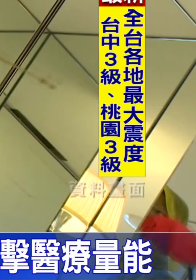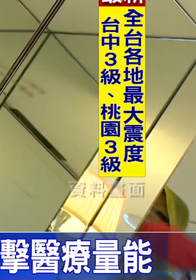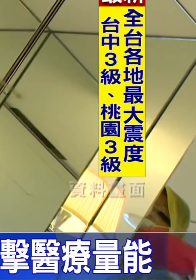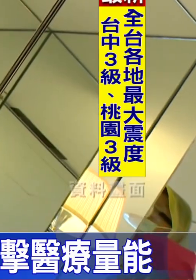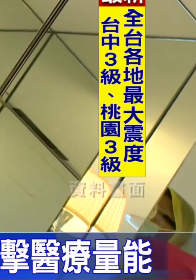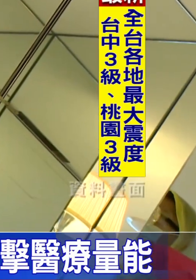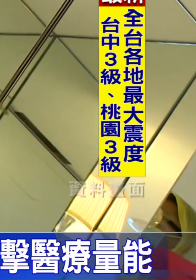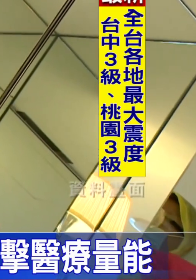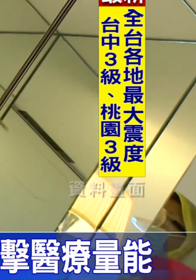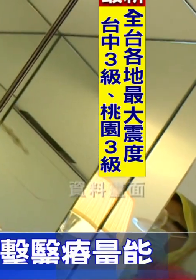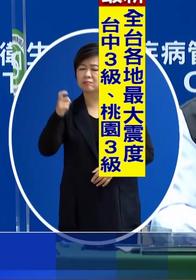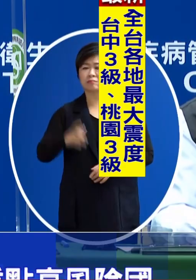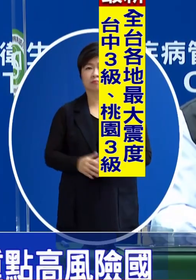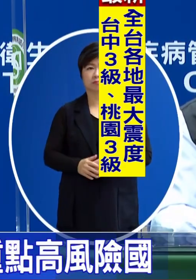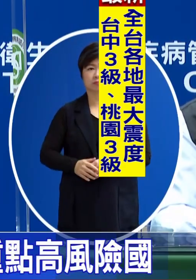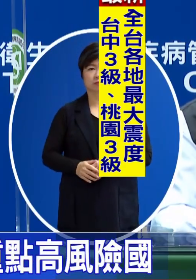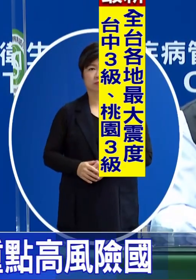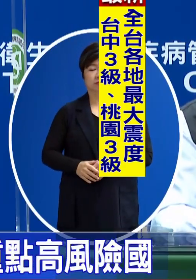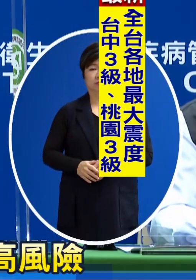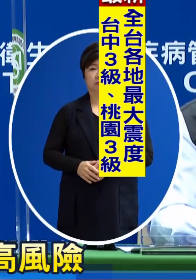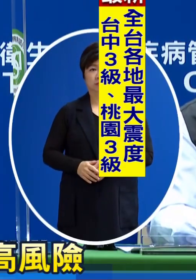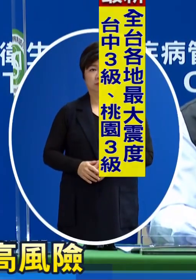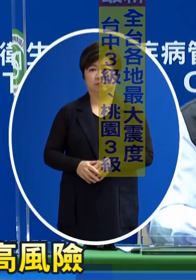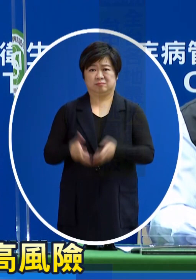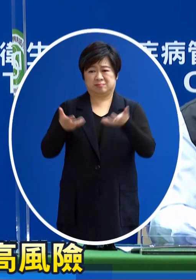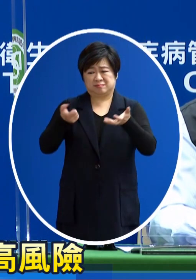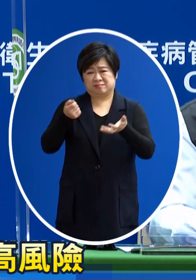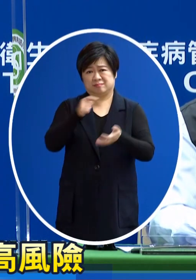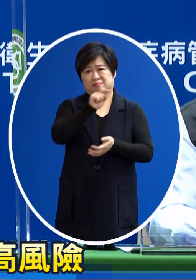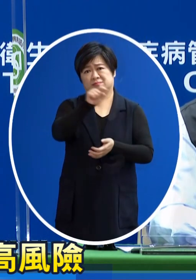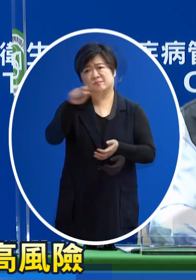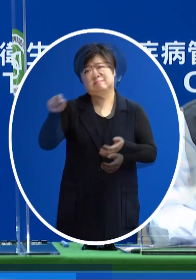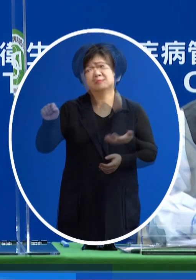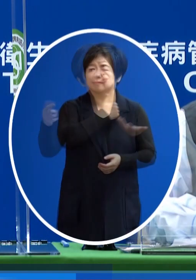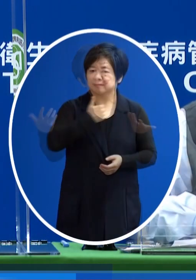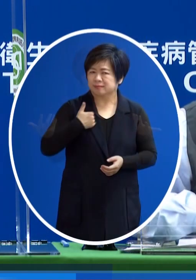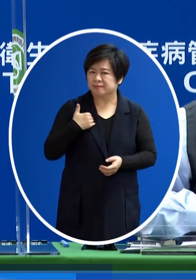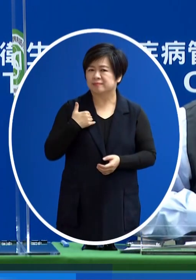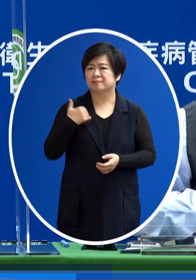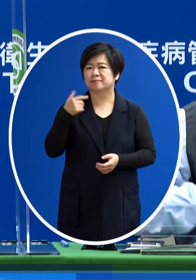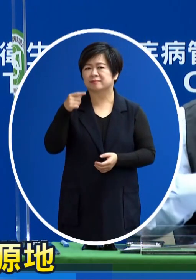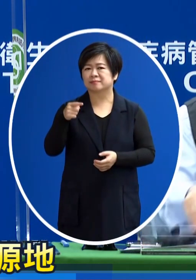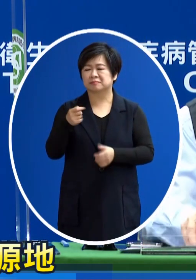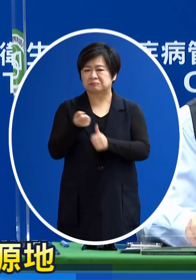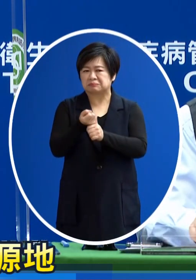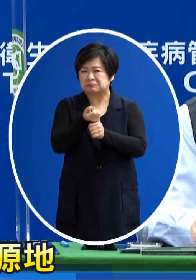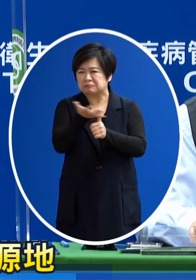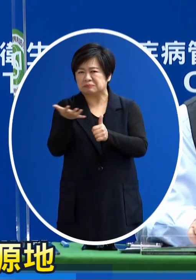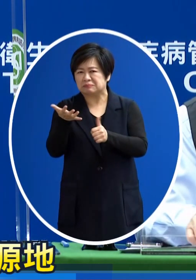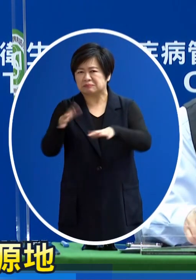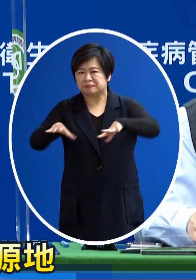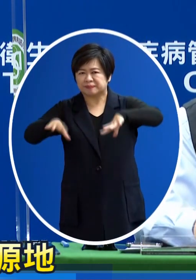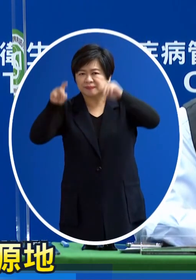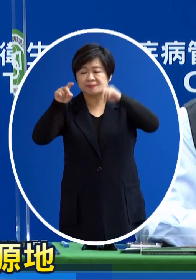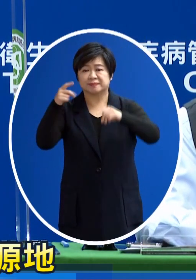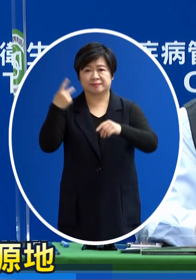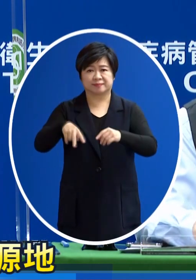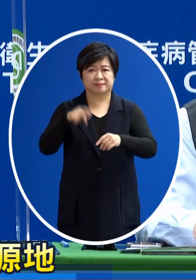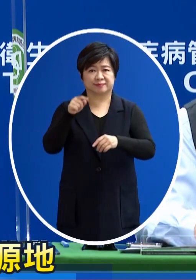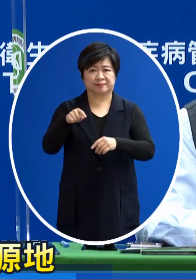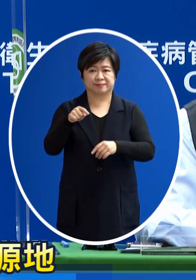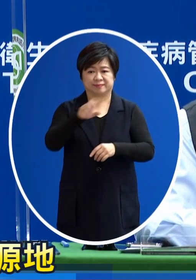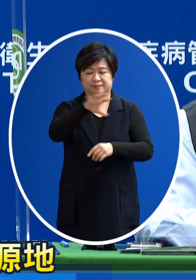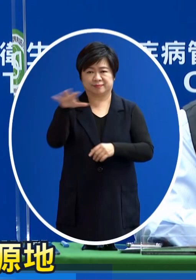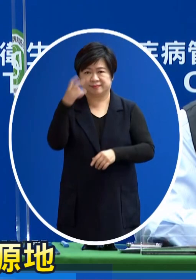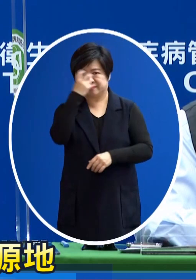高风险国家名单？ 已经没有所谓的重点高风险，都是高风险可能的发源地。那加上那边的相关